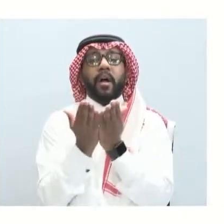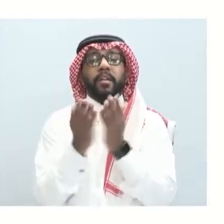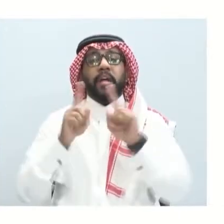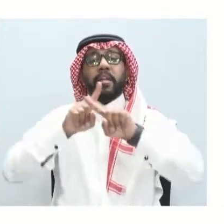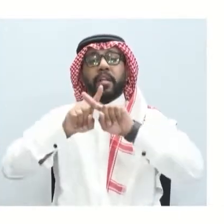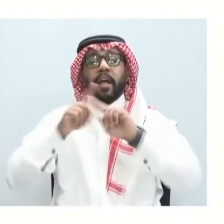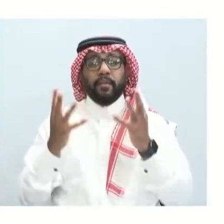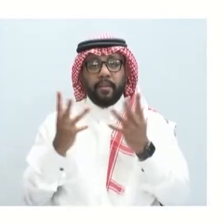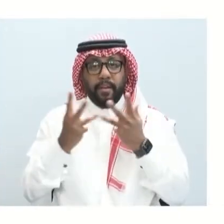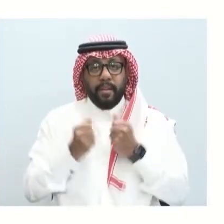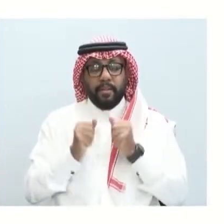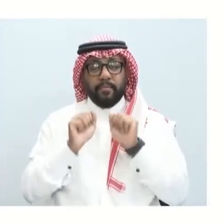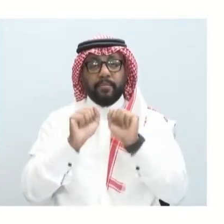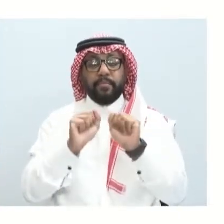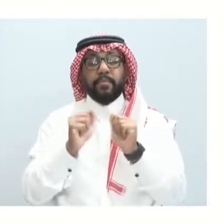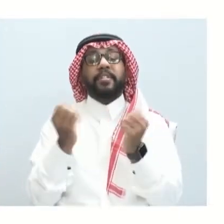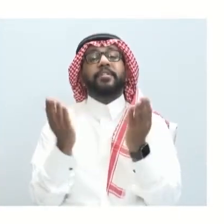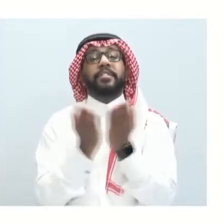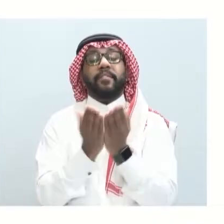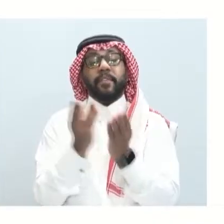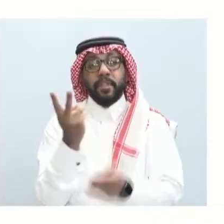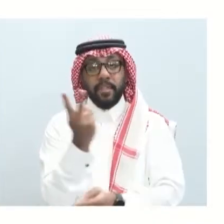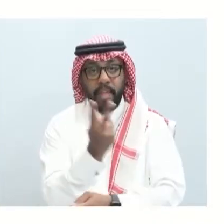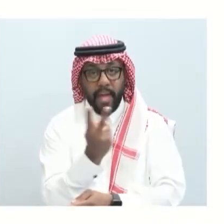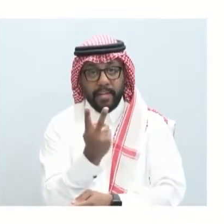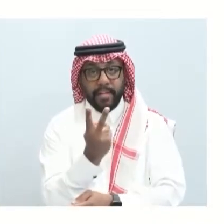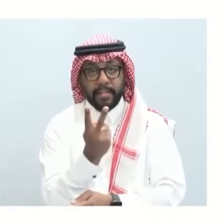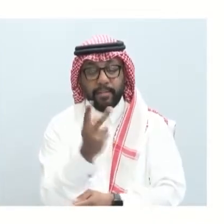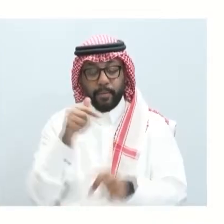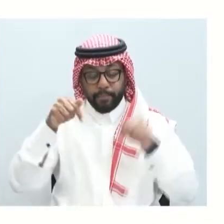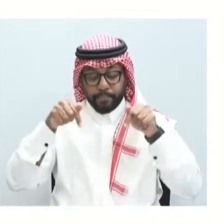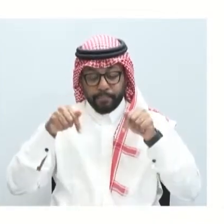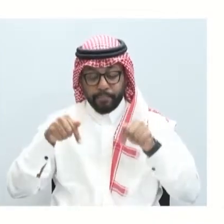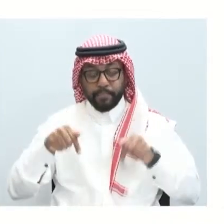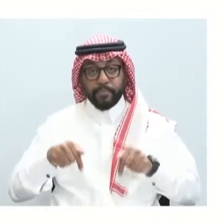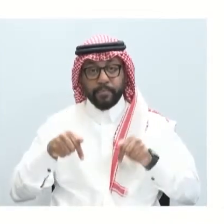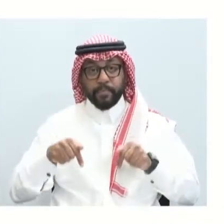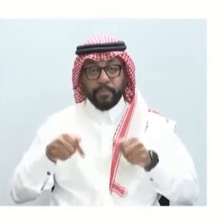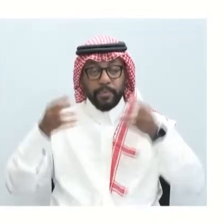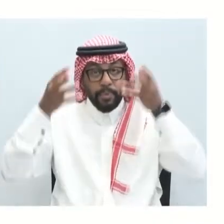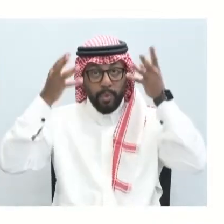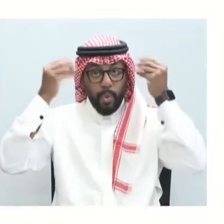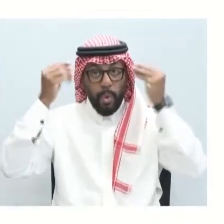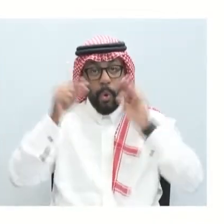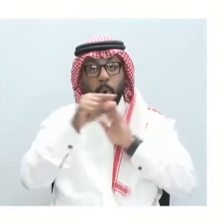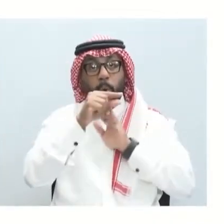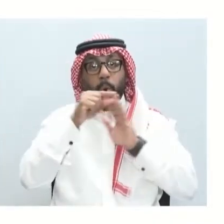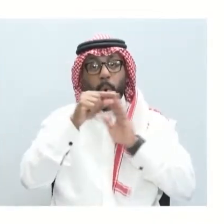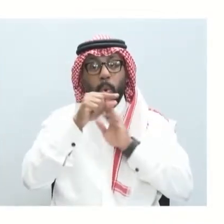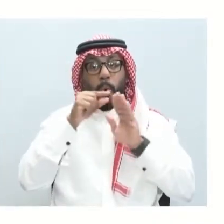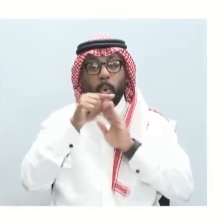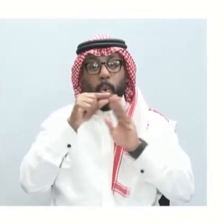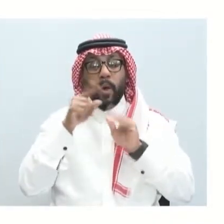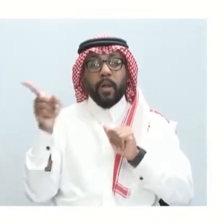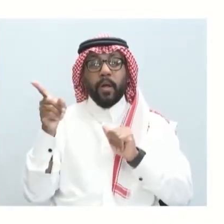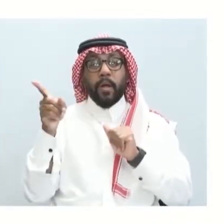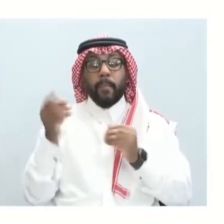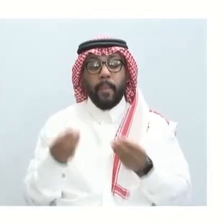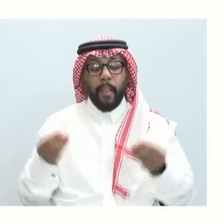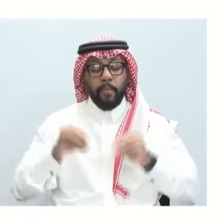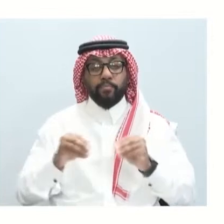الثاني الابتدائي واليوم درسنا يا مبدعين ويا مبدعات يحمل العنوان احل المساله